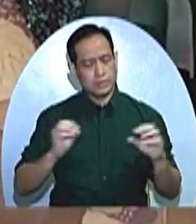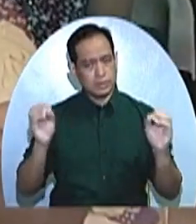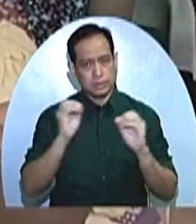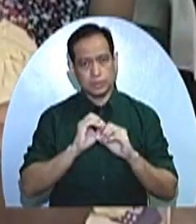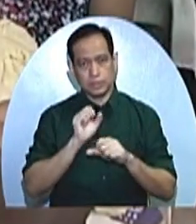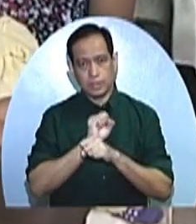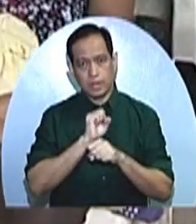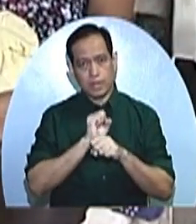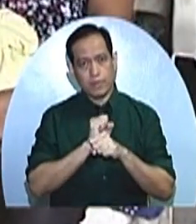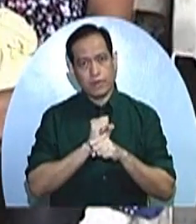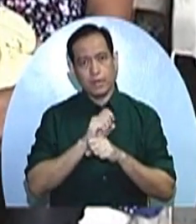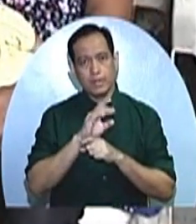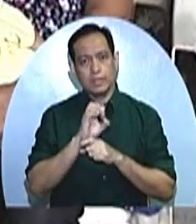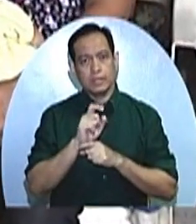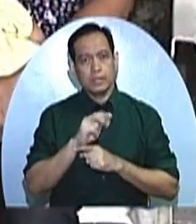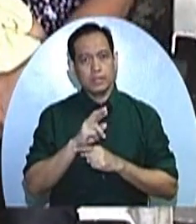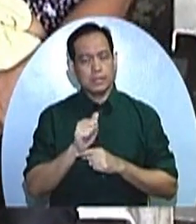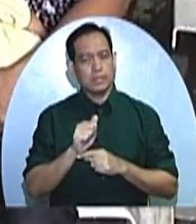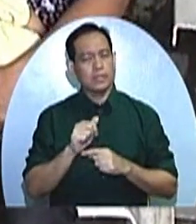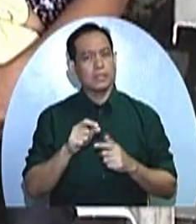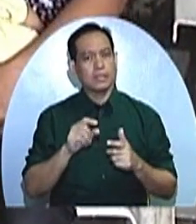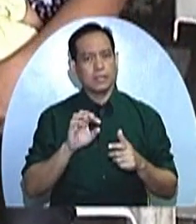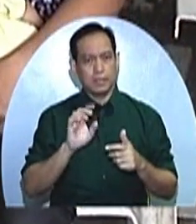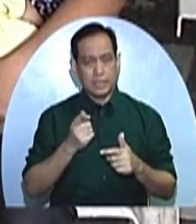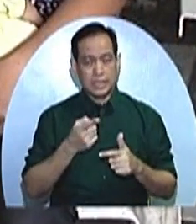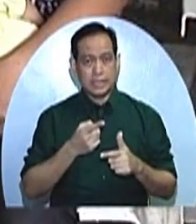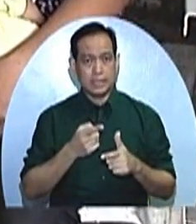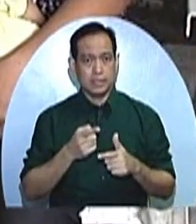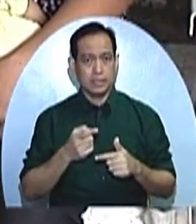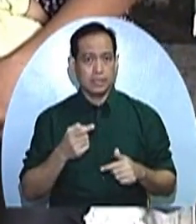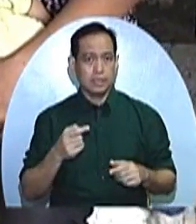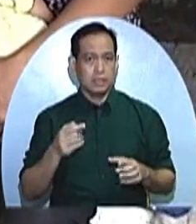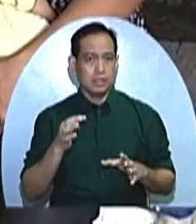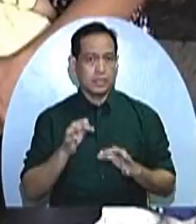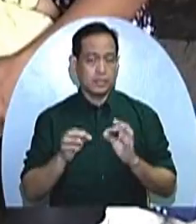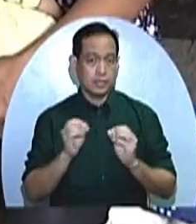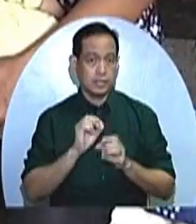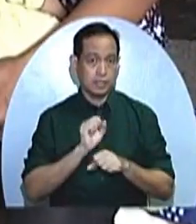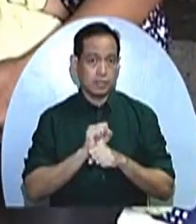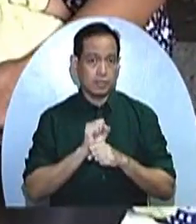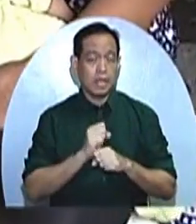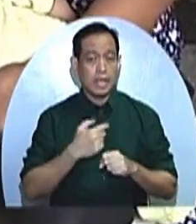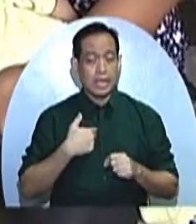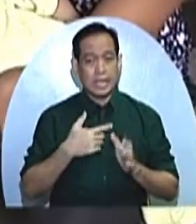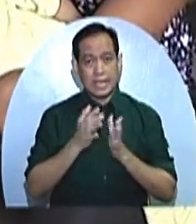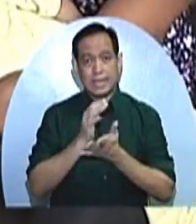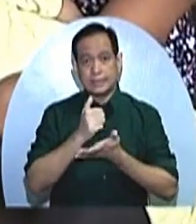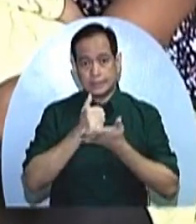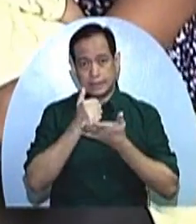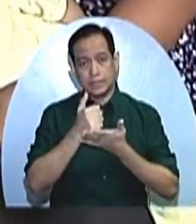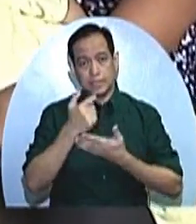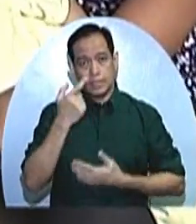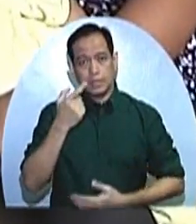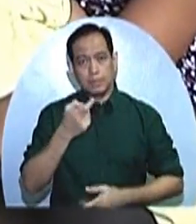ko. Extra-extra lang. Kung walang trabaho ang asawa ko sa magulang ko